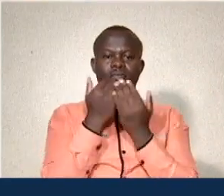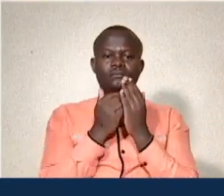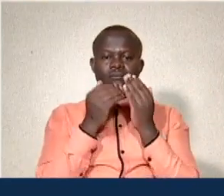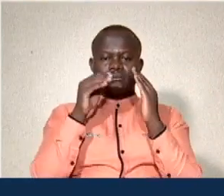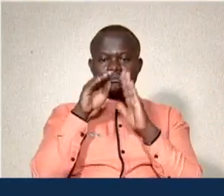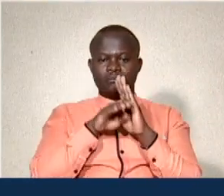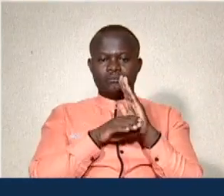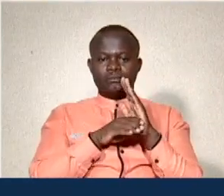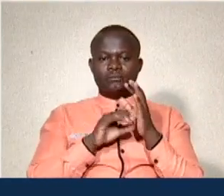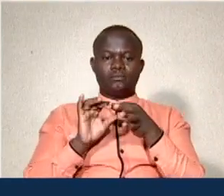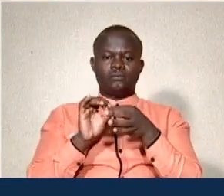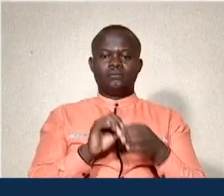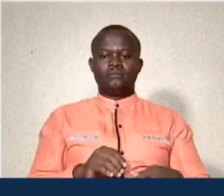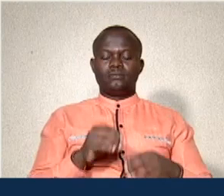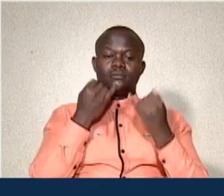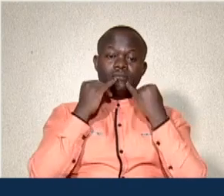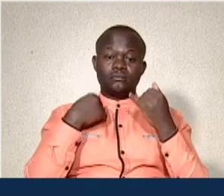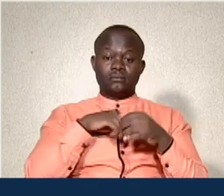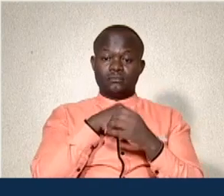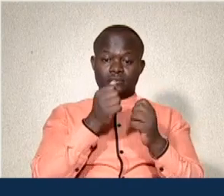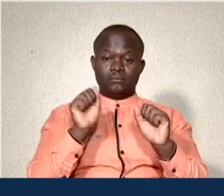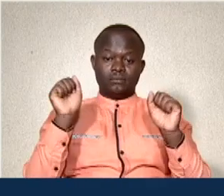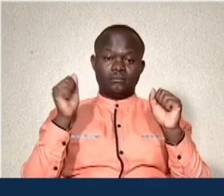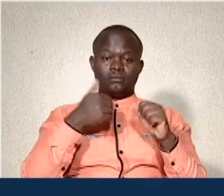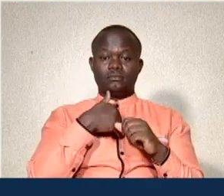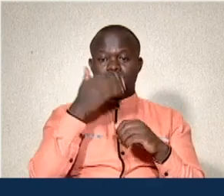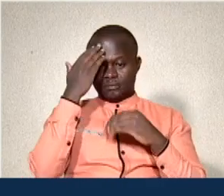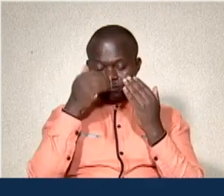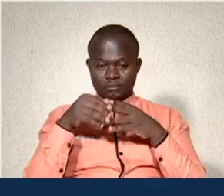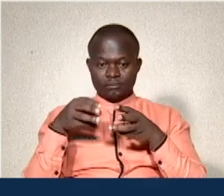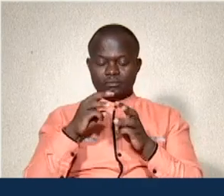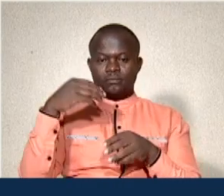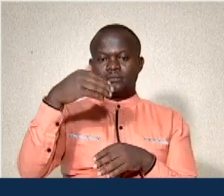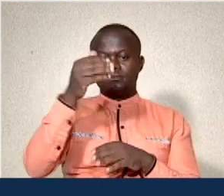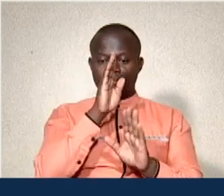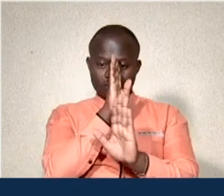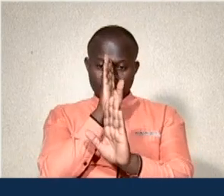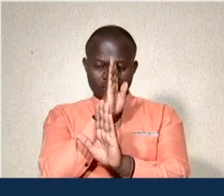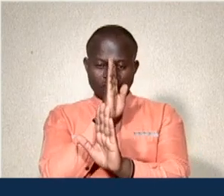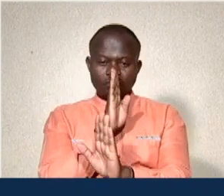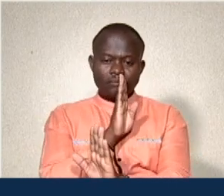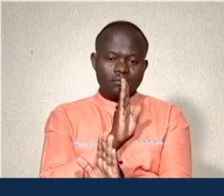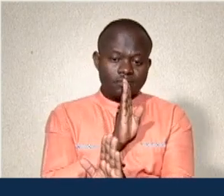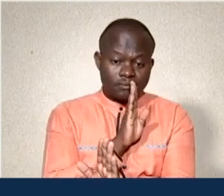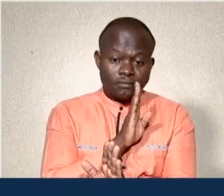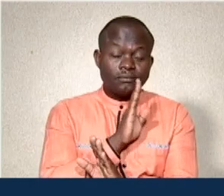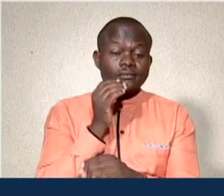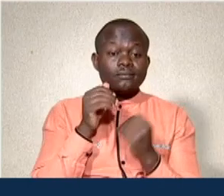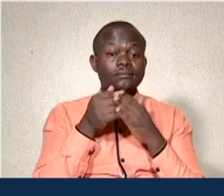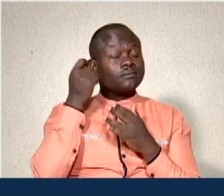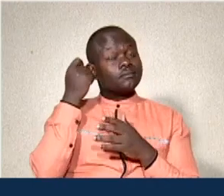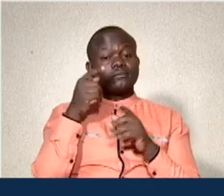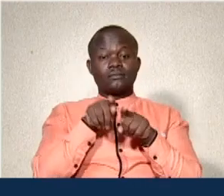n'ubwiyunge. Amakuru y'abantu bacu bacitse ku icumu twari dufite. Uko rero abantu bagenda bahisha amakuru, urumva guhisha amakuru nabyo